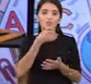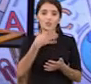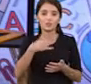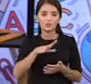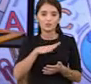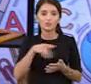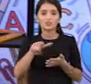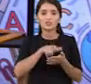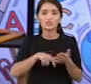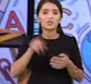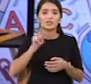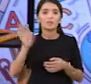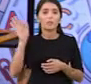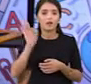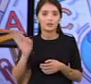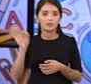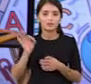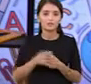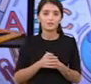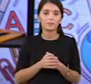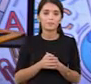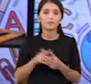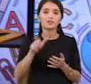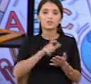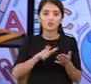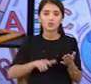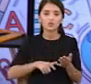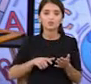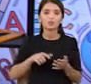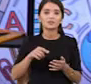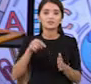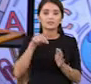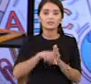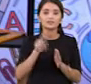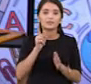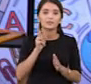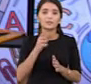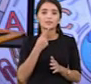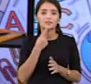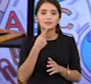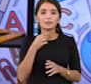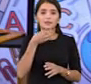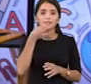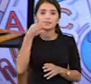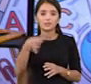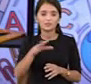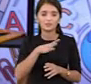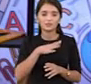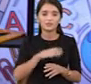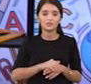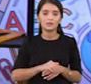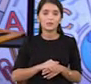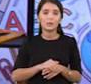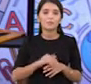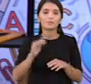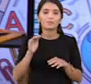yoqdimi? She'r nima haqida ekan? Shoir she'rni kimni tilidan aytibdi?